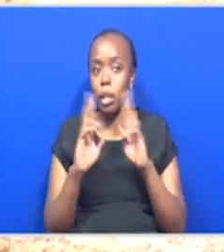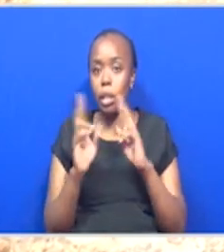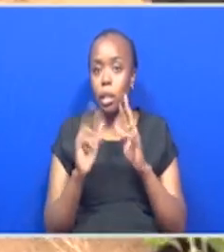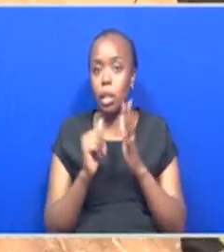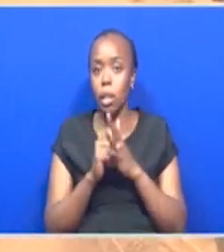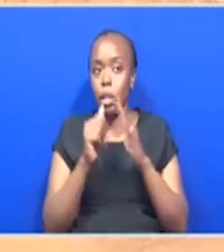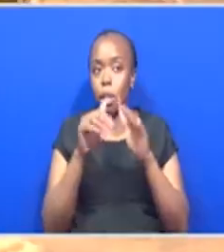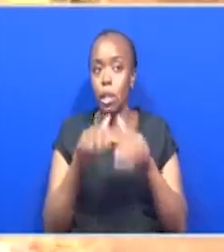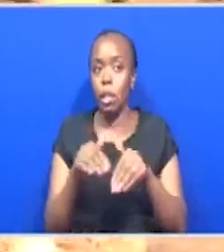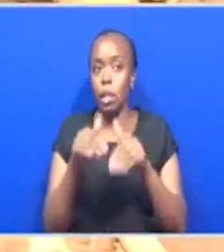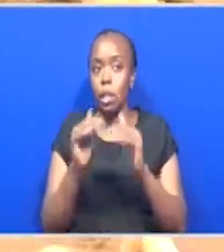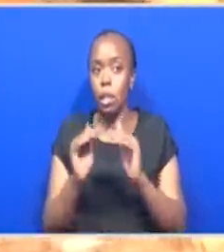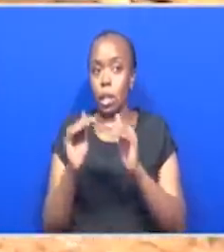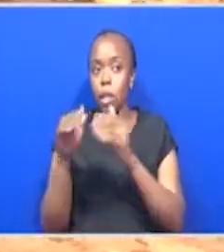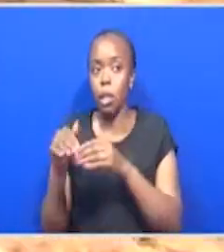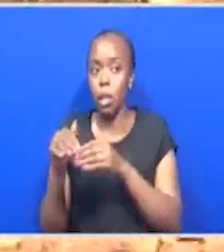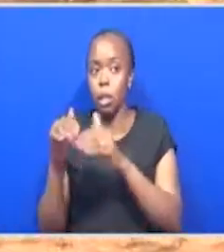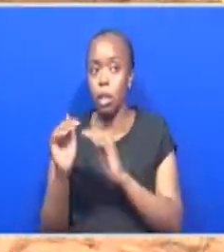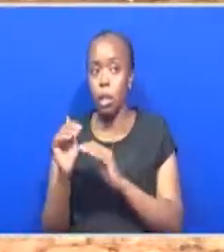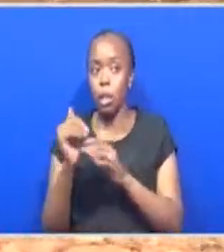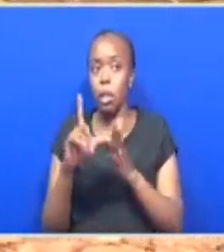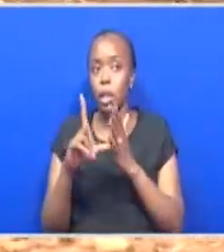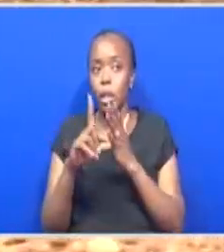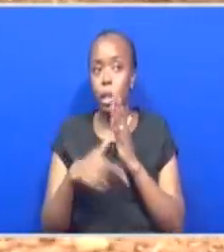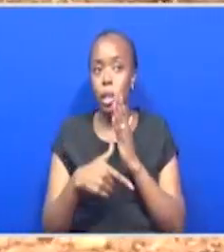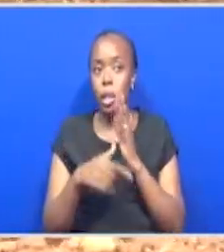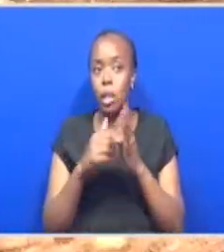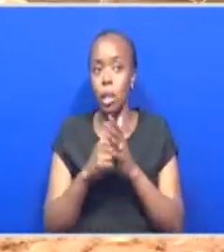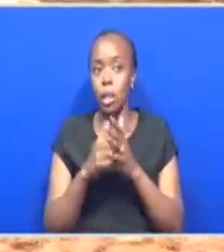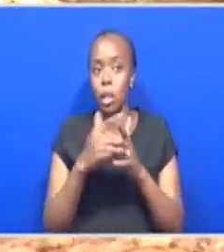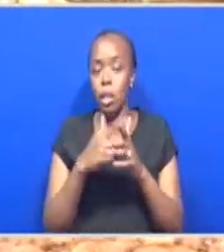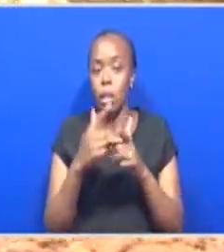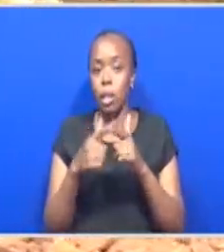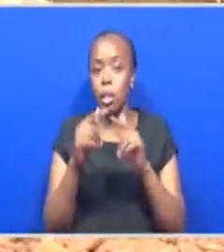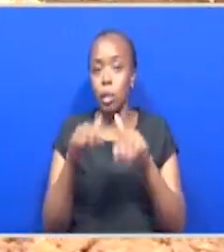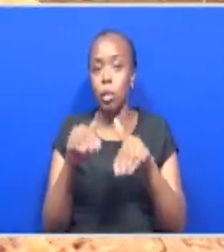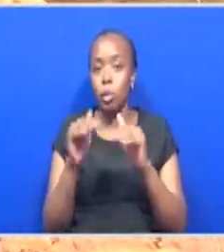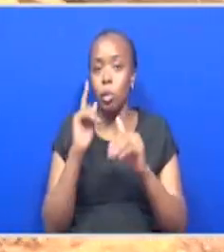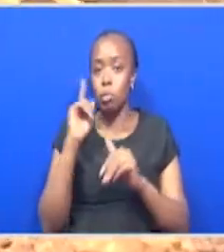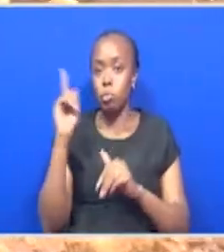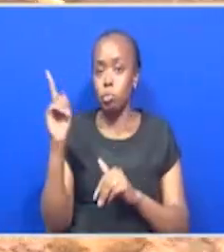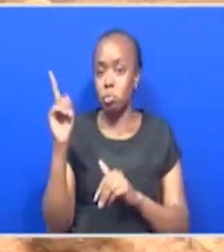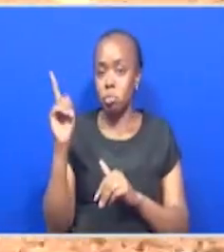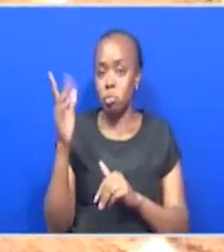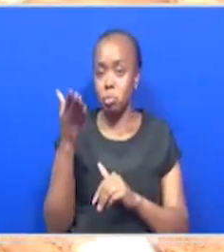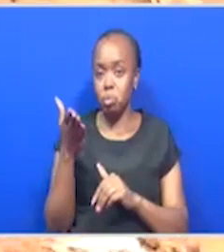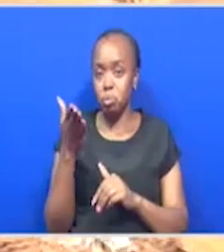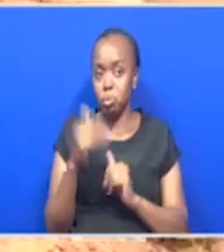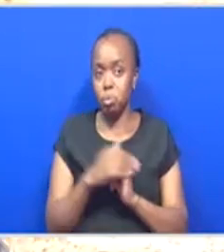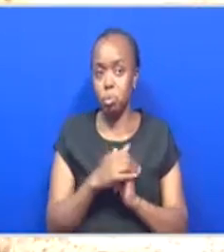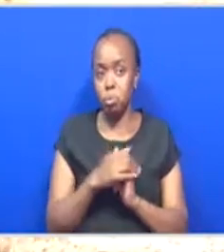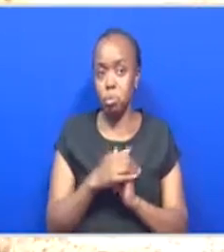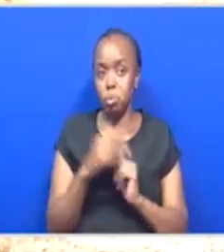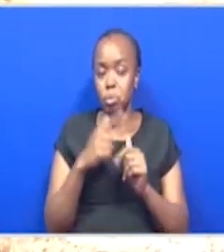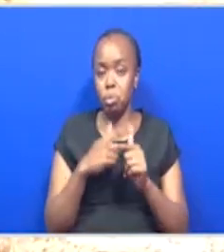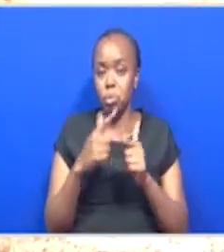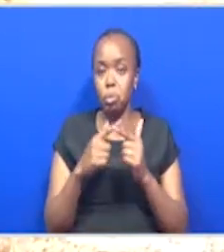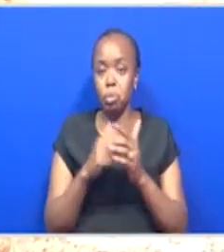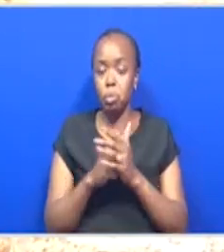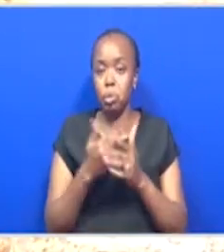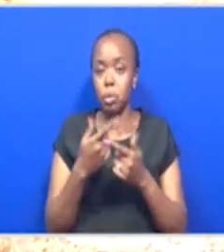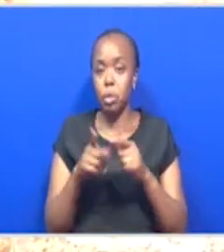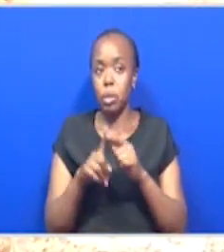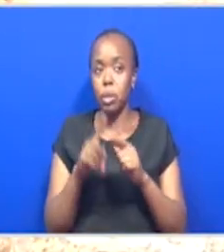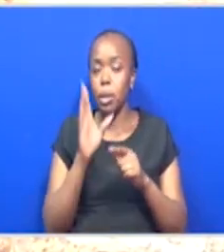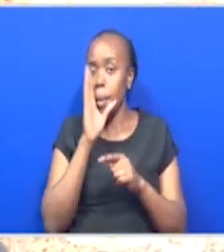mazishi na baadaye tukawapumzisha hapa ambapo wako. Licha ya kupoteza